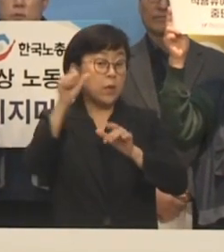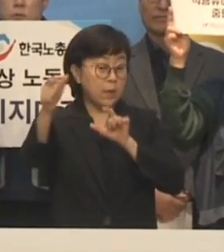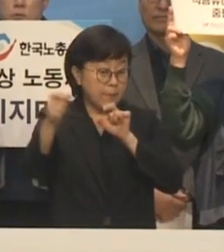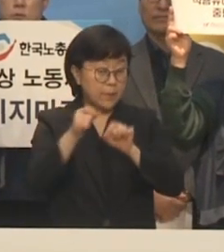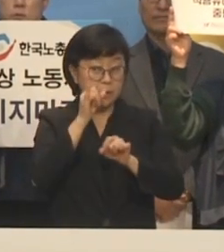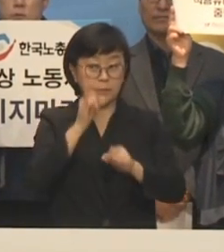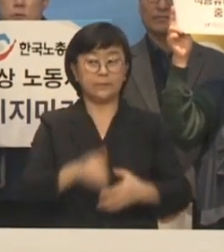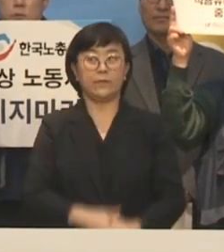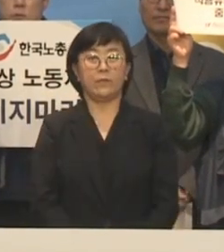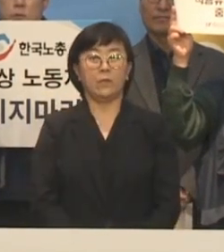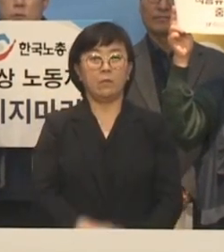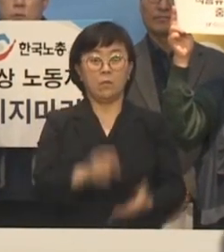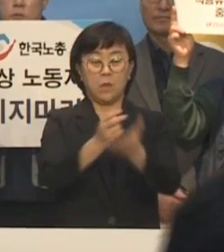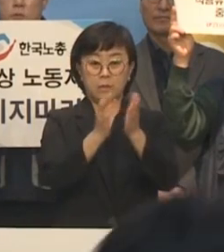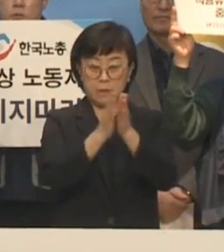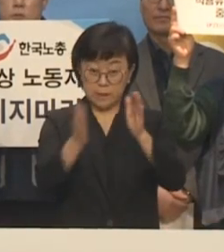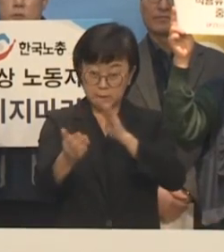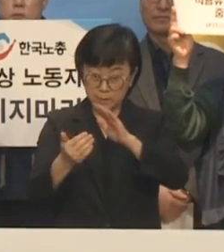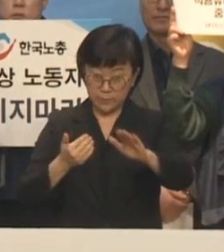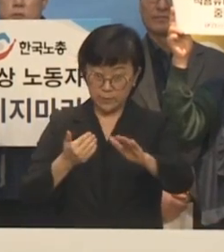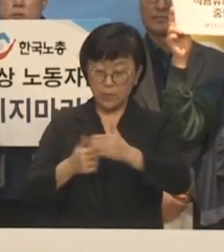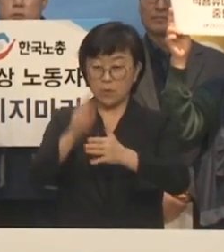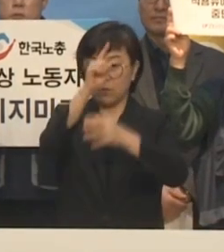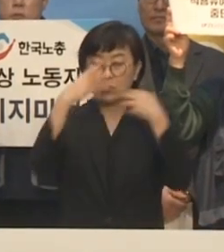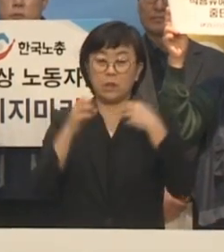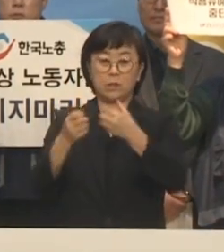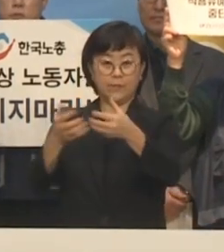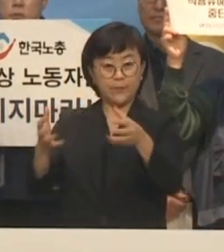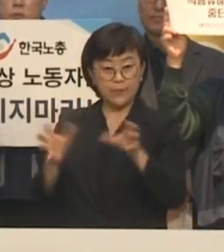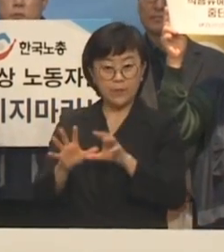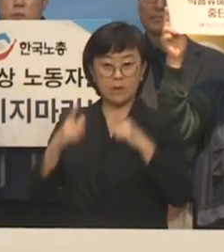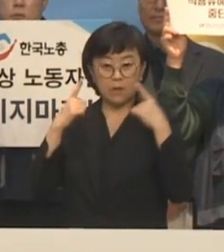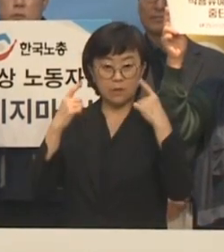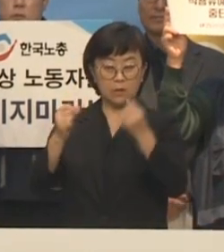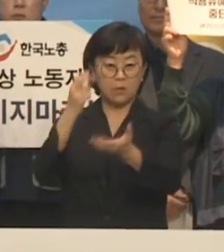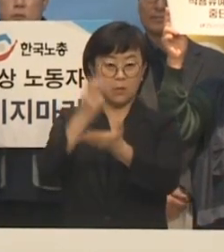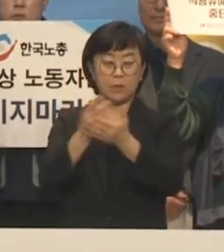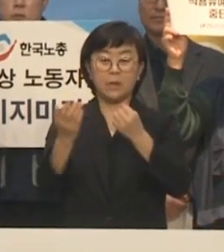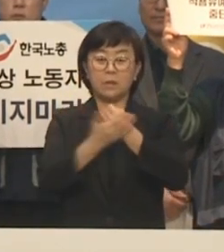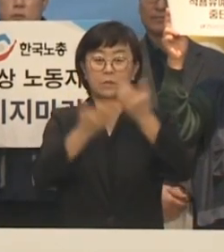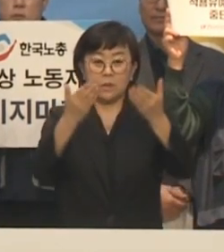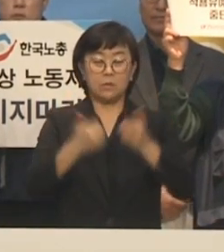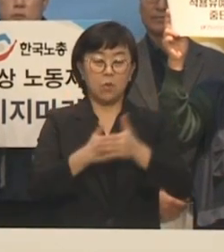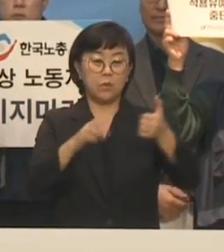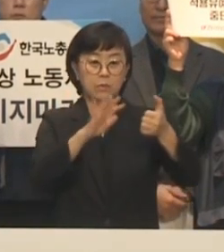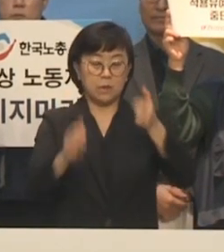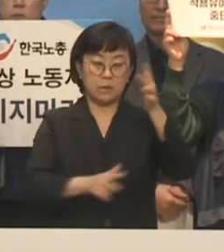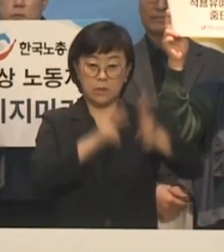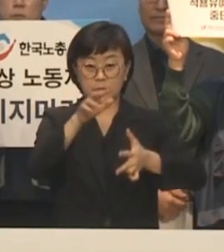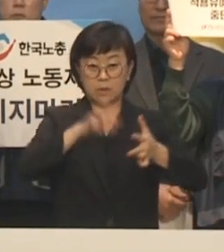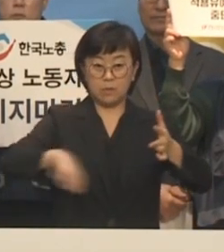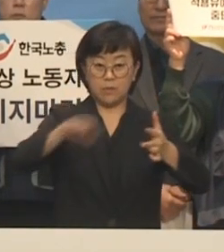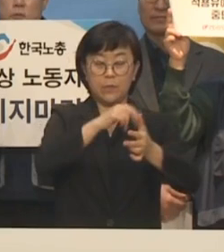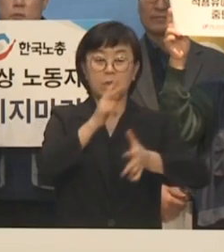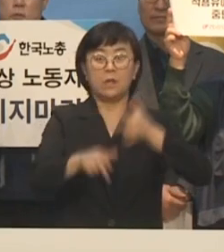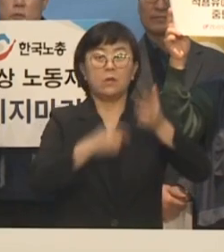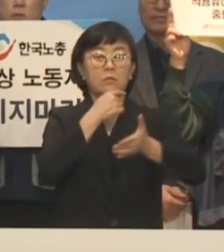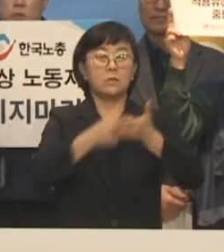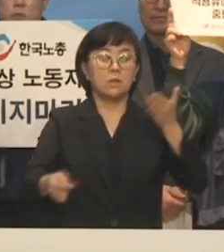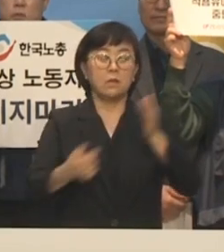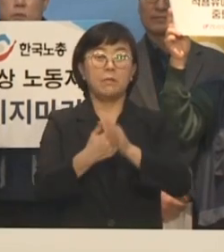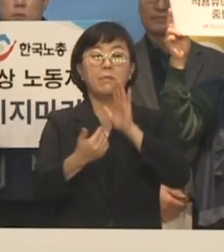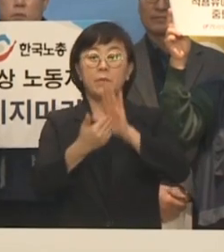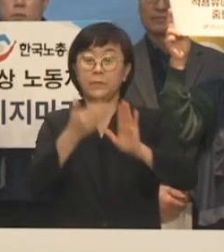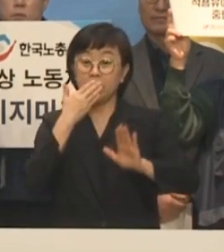다가왔습니다. 법의 시행을 앞두고 정부와 여당은 여전히 법의 사각지대에 있는 50인 미만 사업장의 산업재해를 어떻게